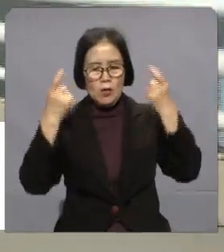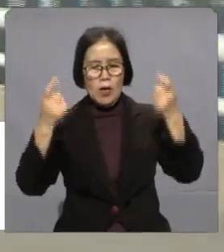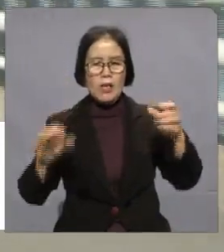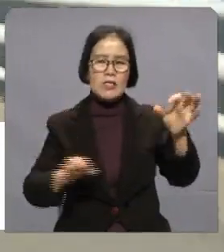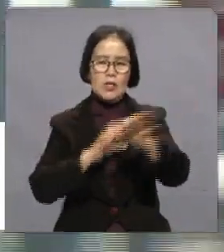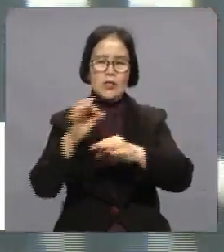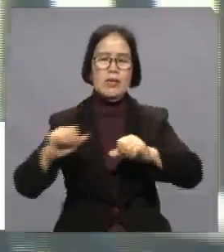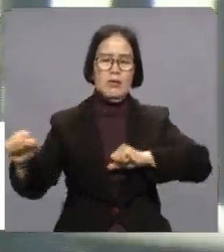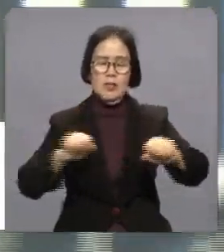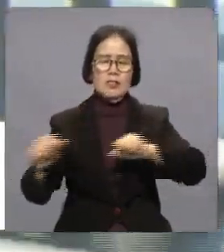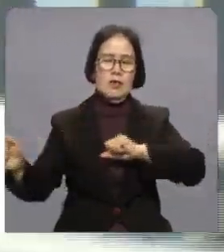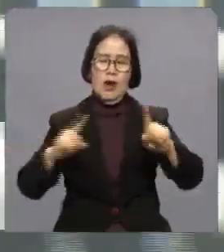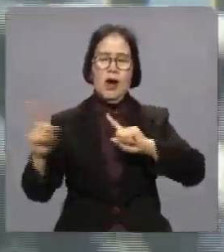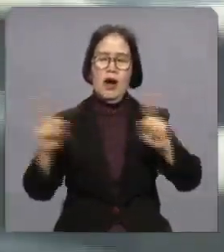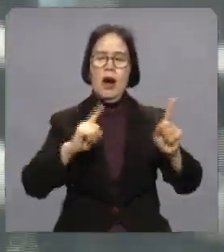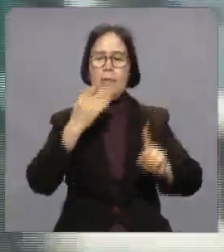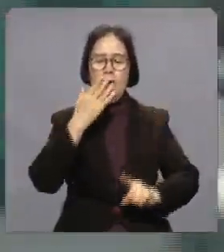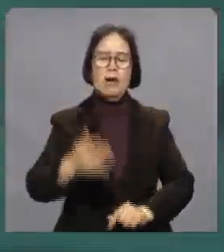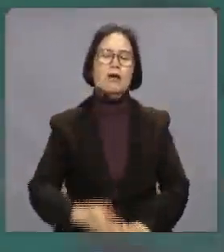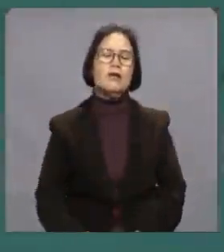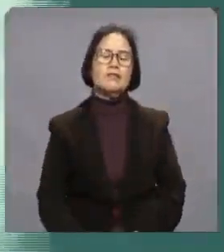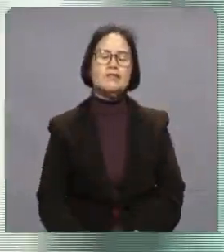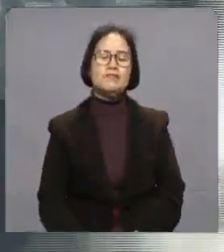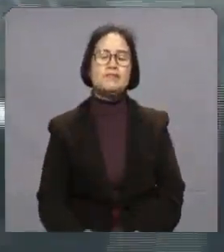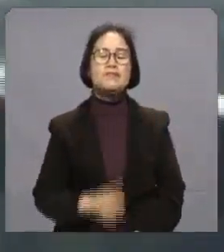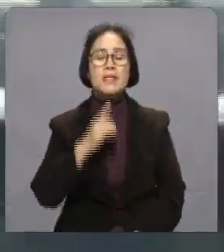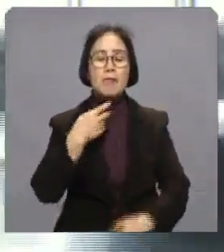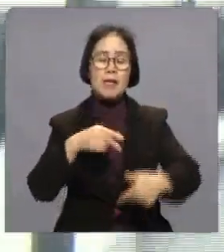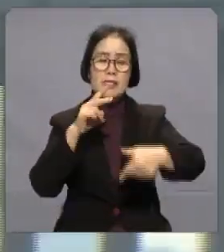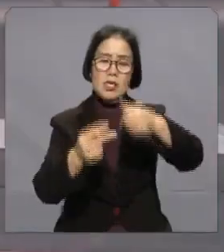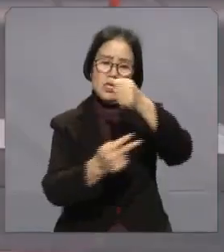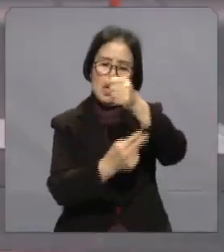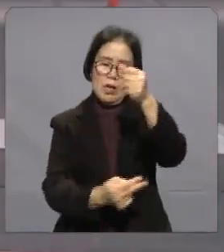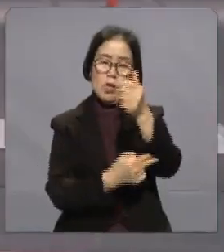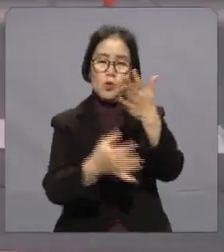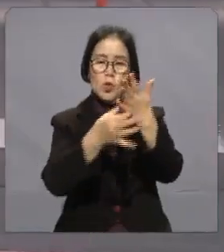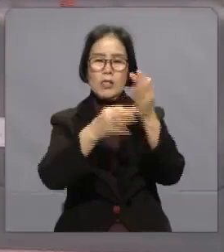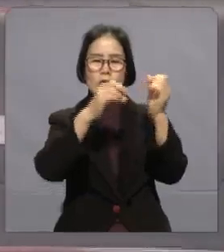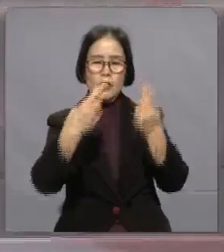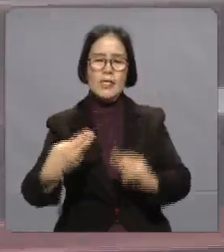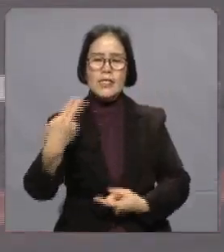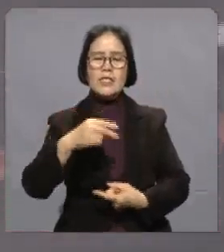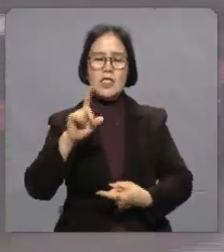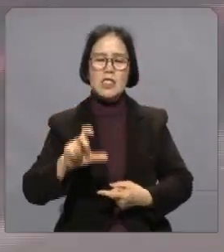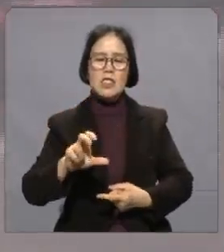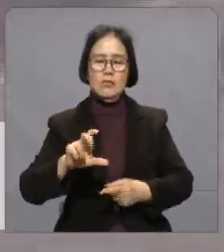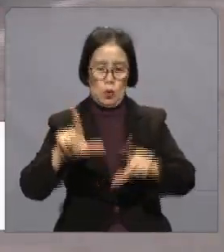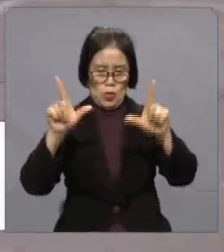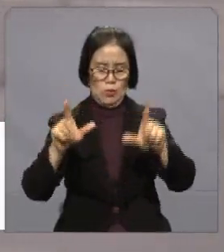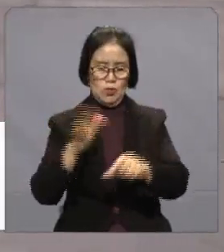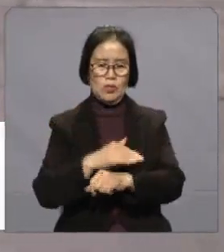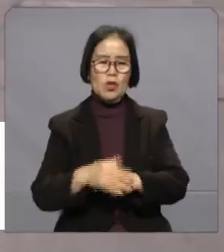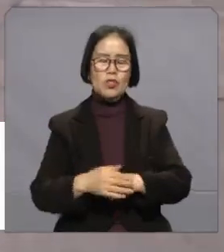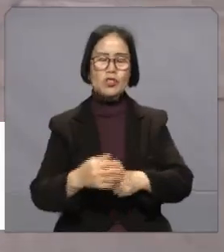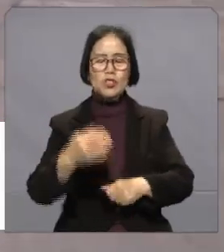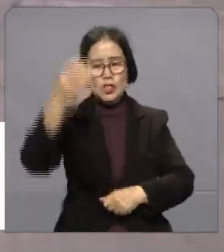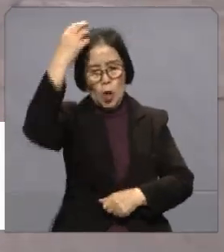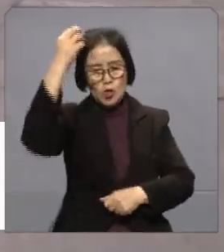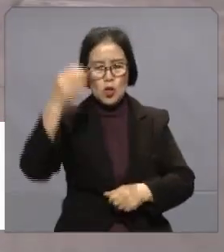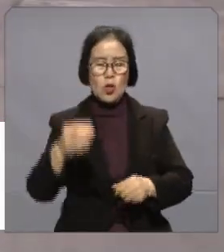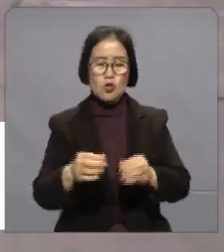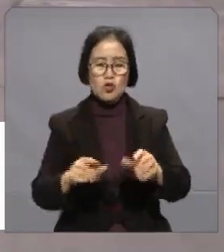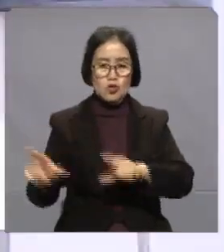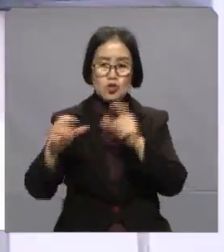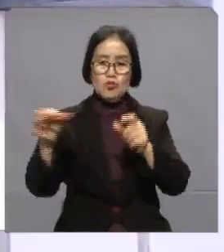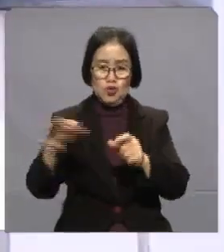역시 활성화될 것으로 예상되는 상황. 다만 인천대교의 통행료 인하는 2025년도에 이뤄지고 영종주민 무료 지원